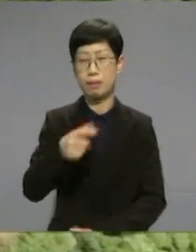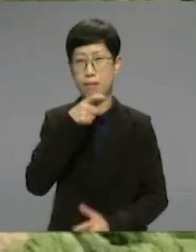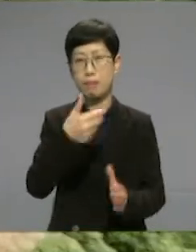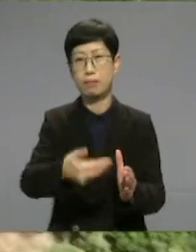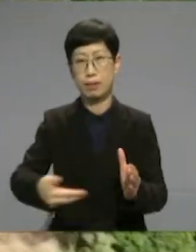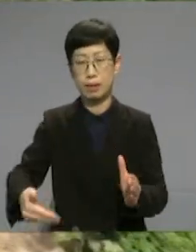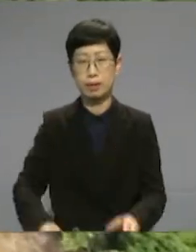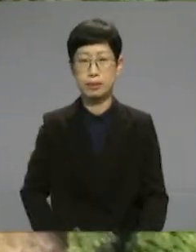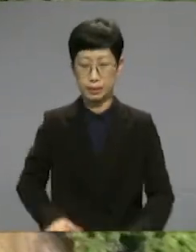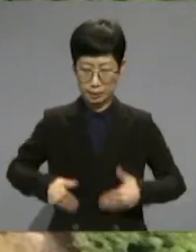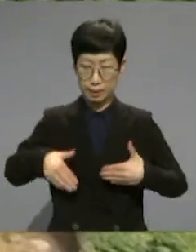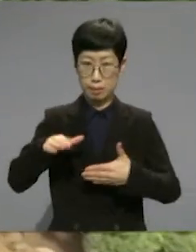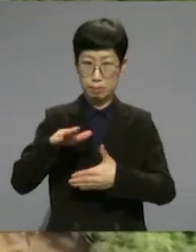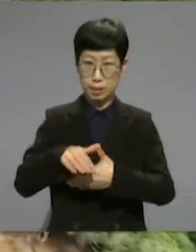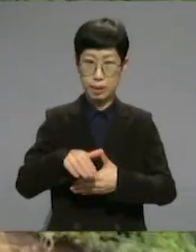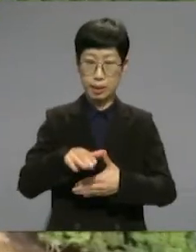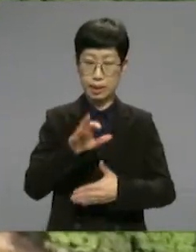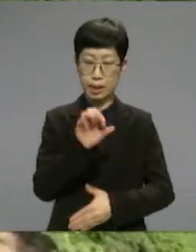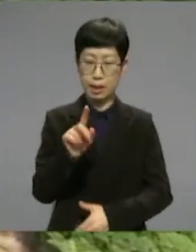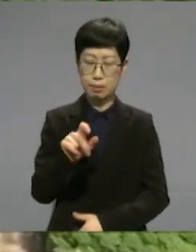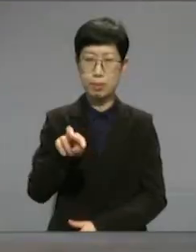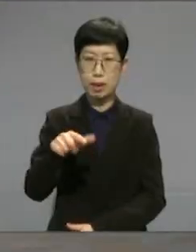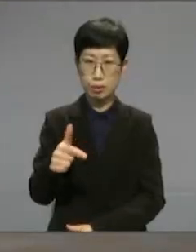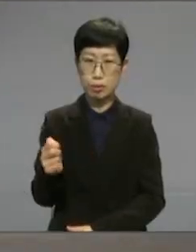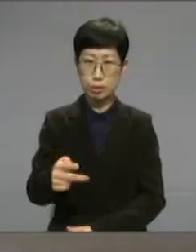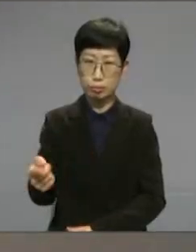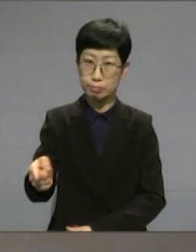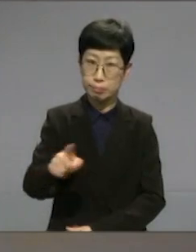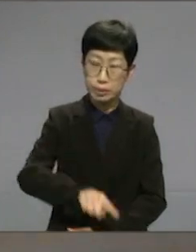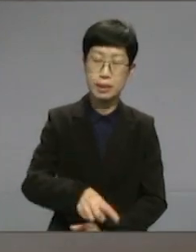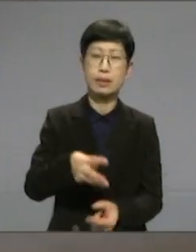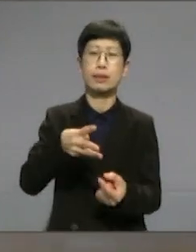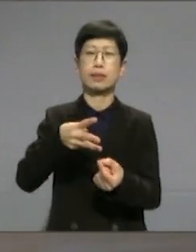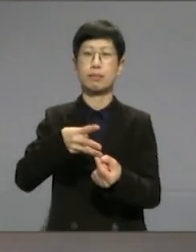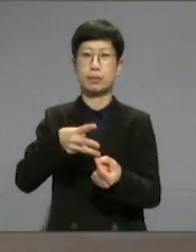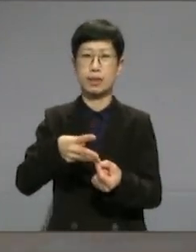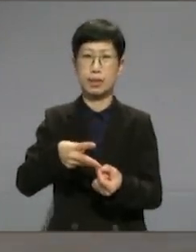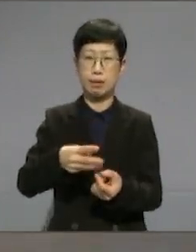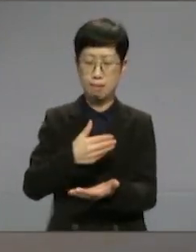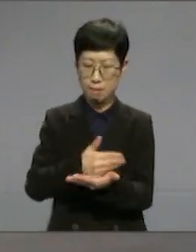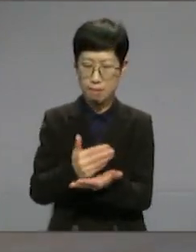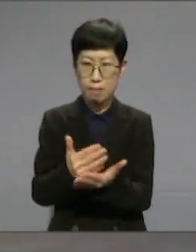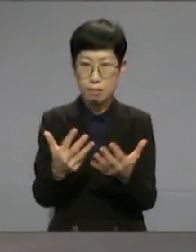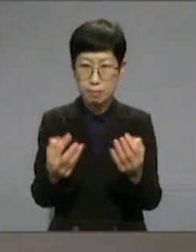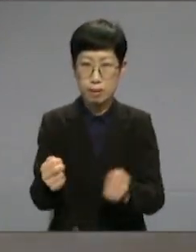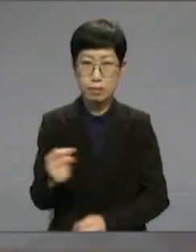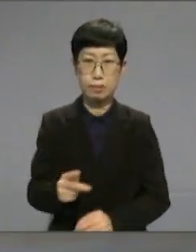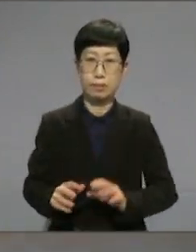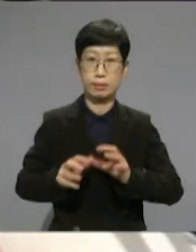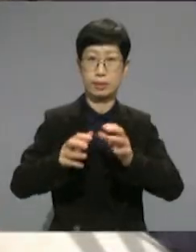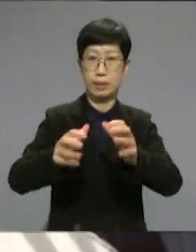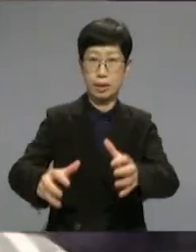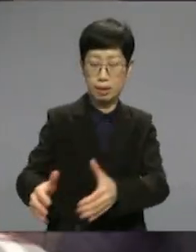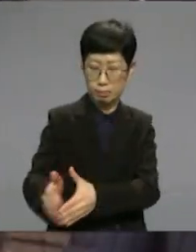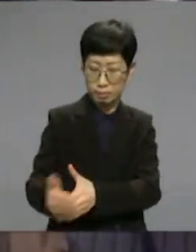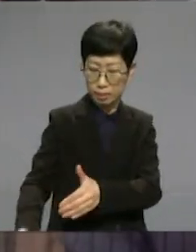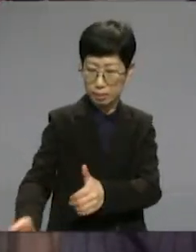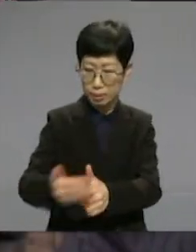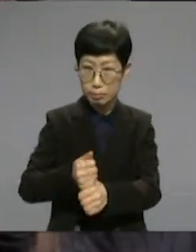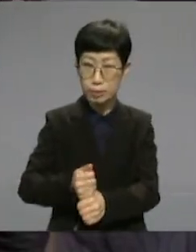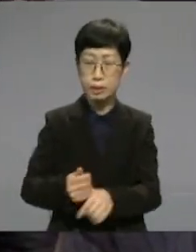아마존 강과 아프리카 중서부 콩고 강에 이어 세계에서 세 번째로 어종이 많고 전 세계 내륙 어행